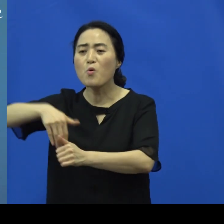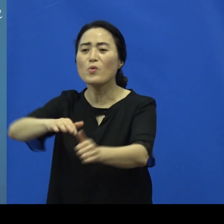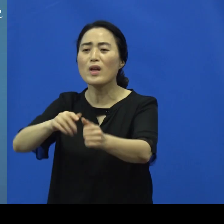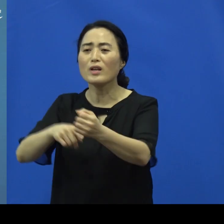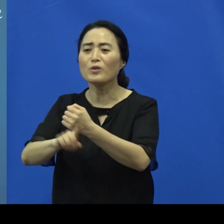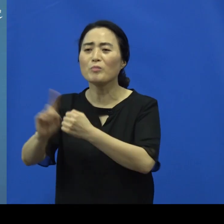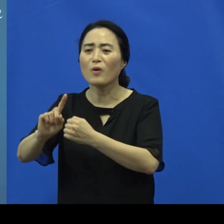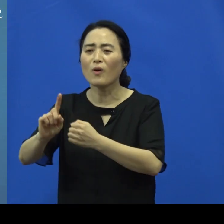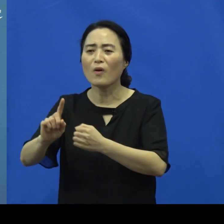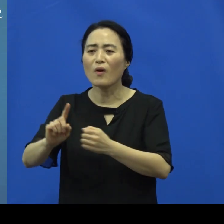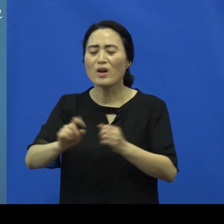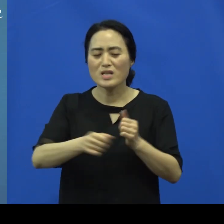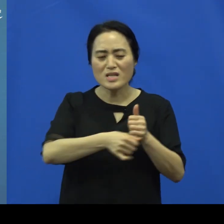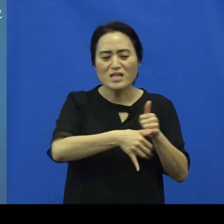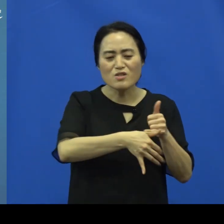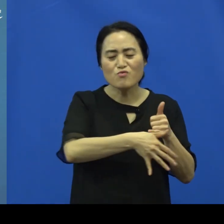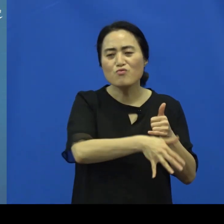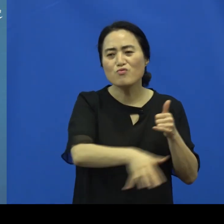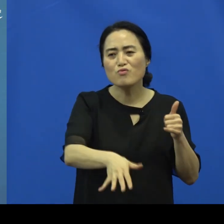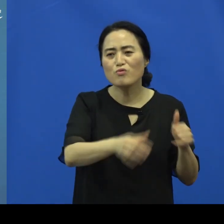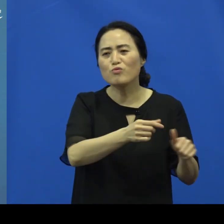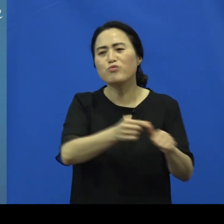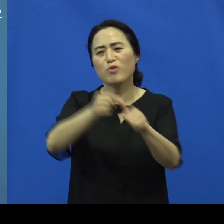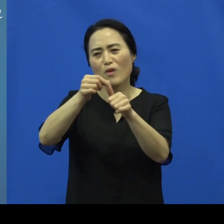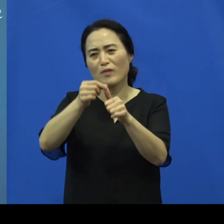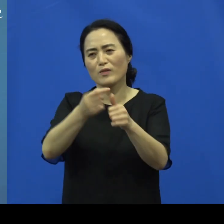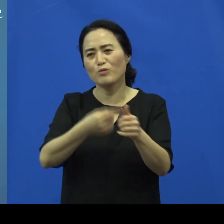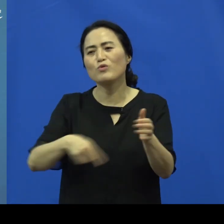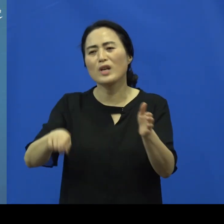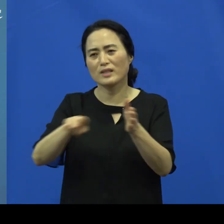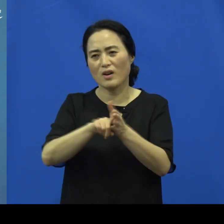그 아들을 십자가에 매달며 하나님이신 그분이